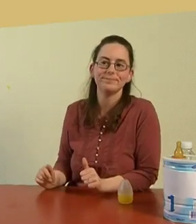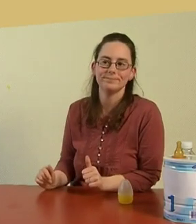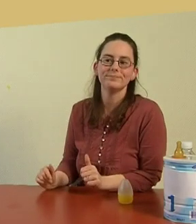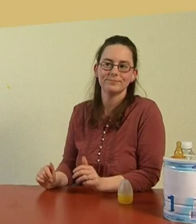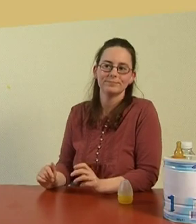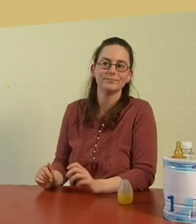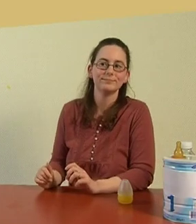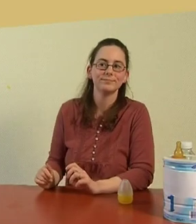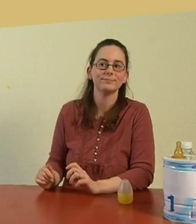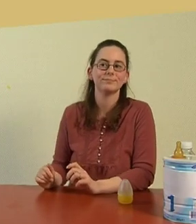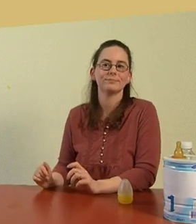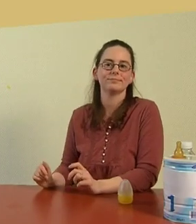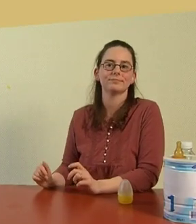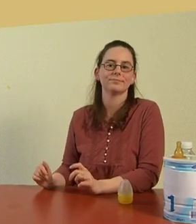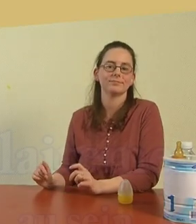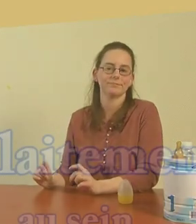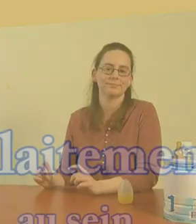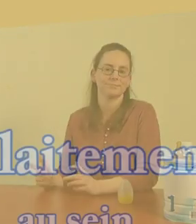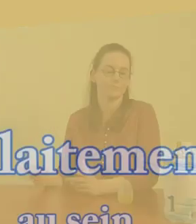toute façon qui donnera les conseils.